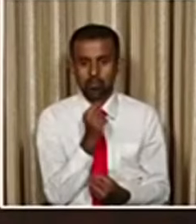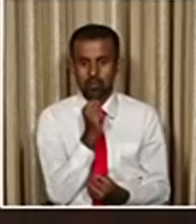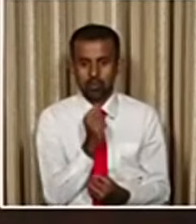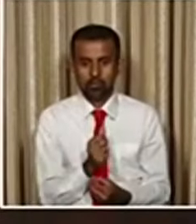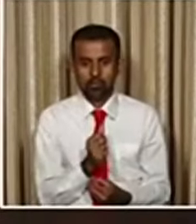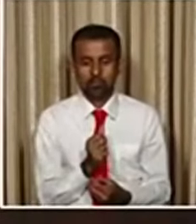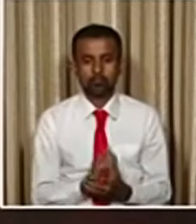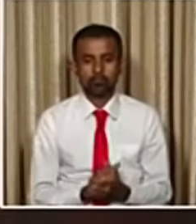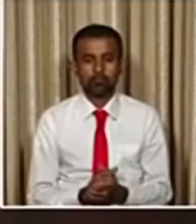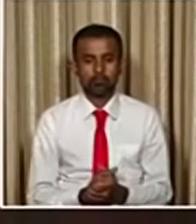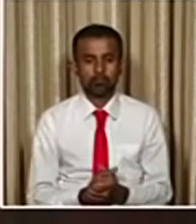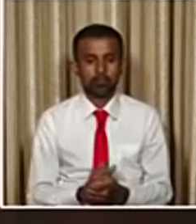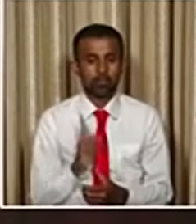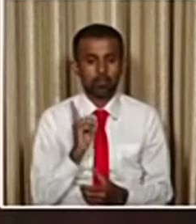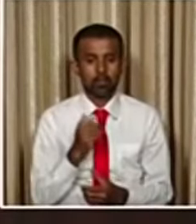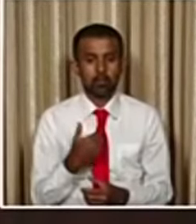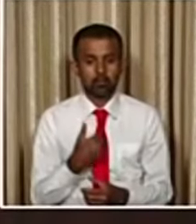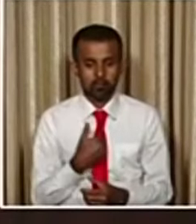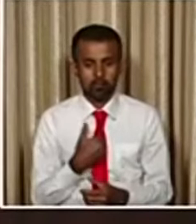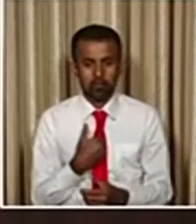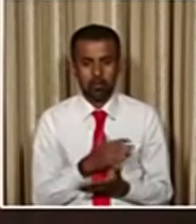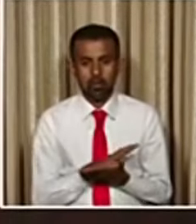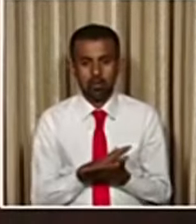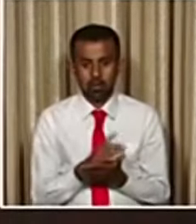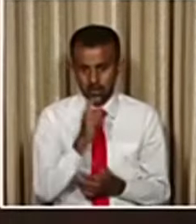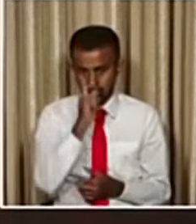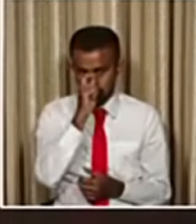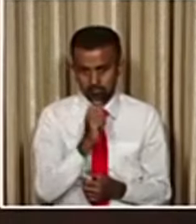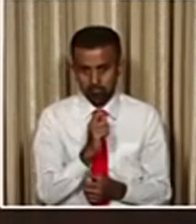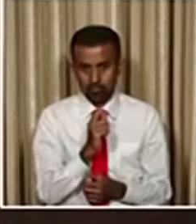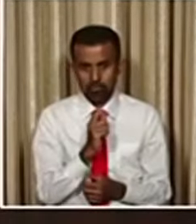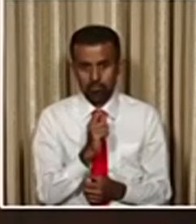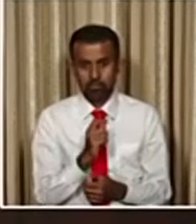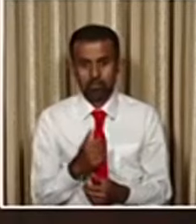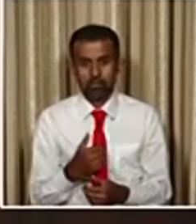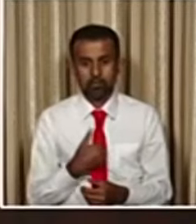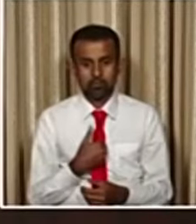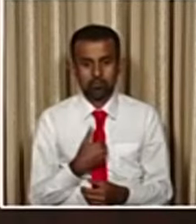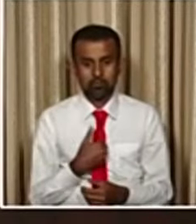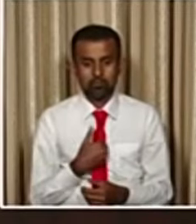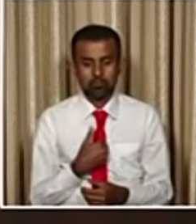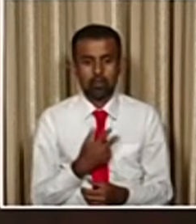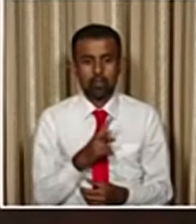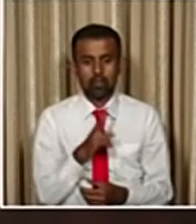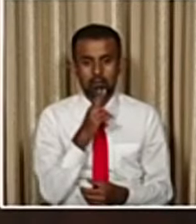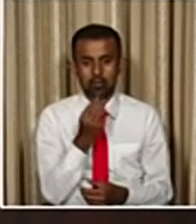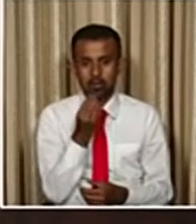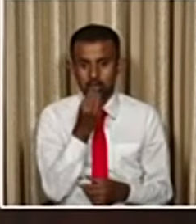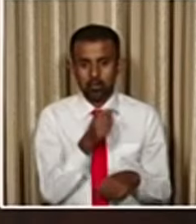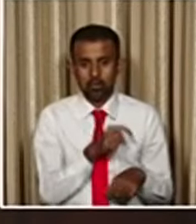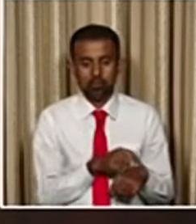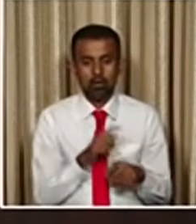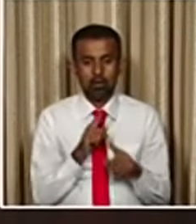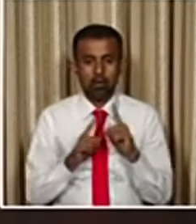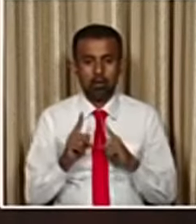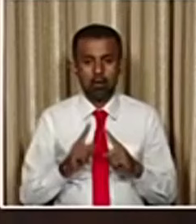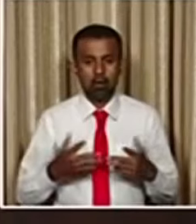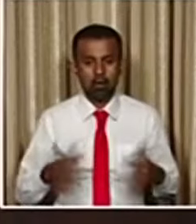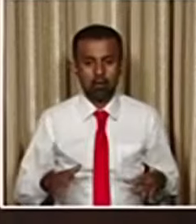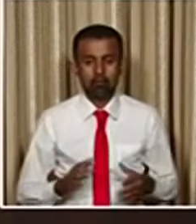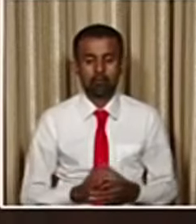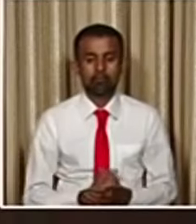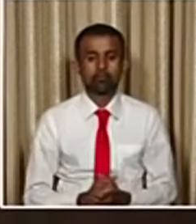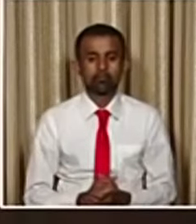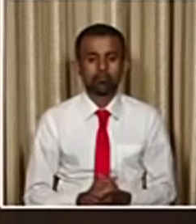ඇත්ත. මම එදා අපි මමත් අපේ හරින් ප්‍රාන්ත මෙතුමත් අපි දවල් භෝජනය ගන්න වෙලාවත් අපි දින කතා කරා.